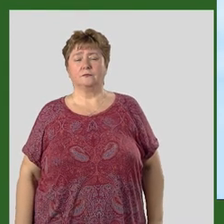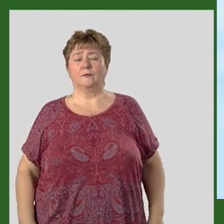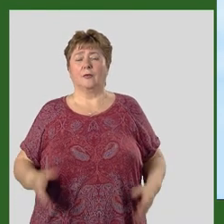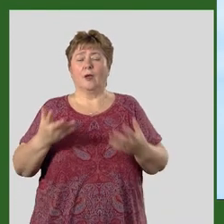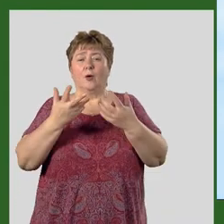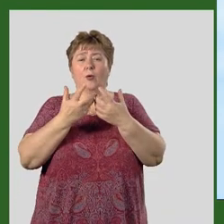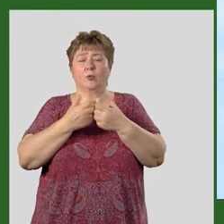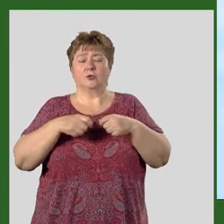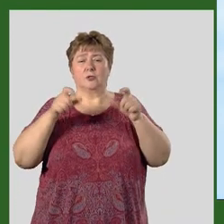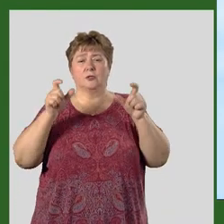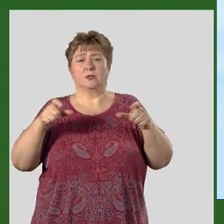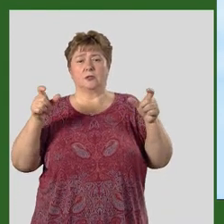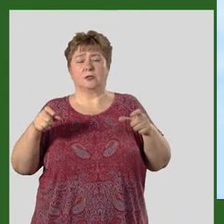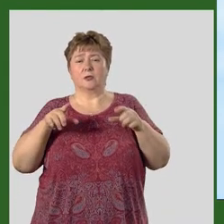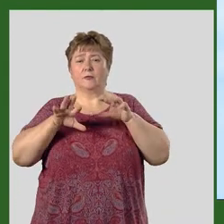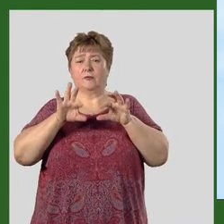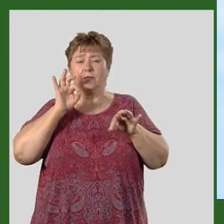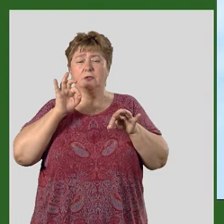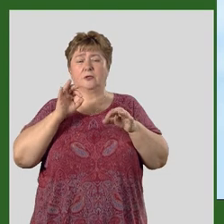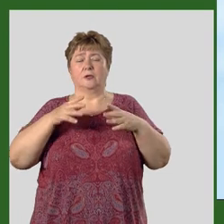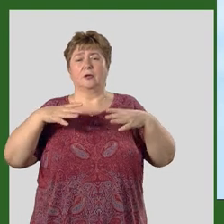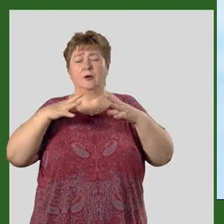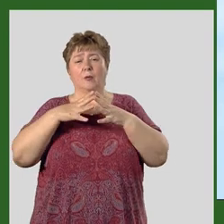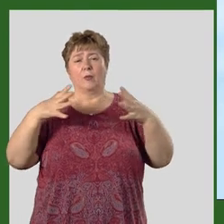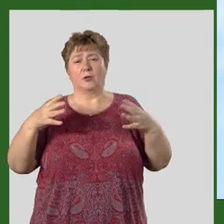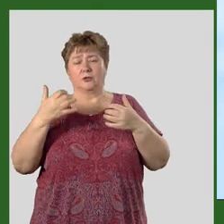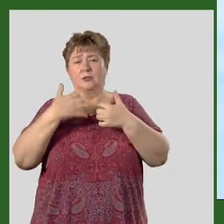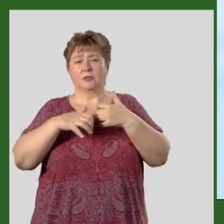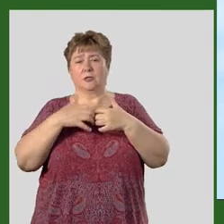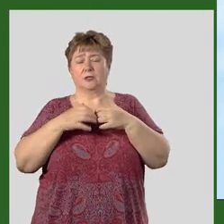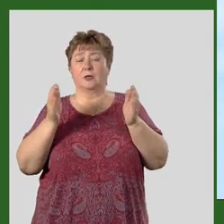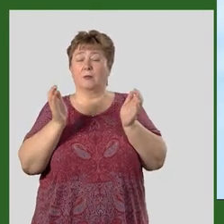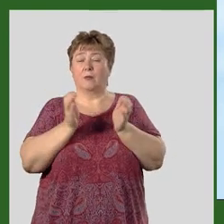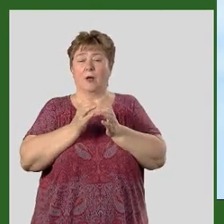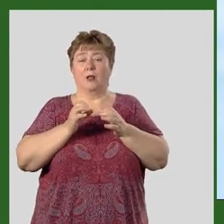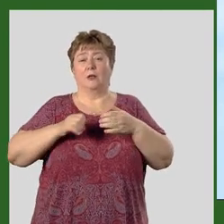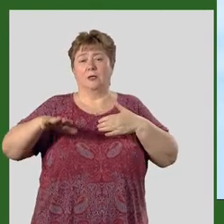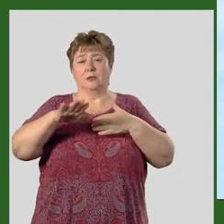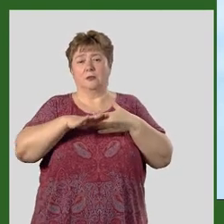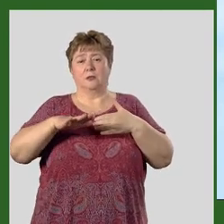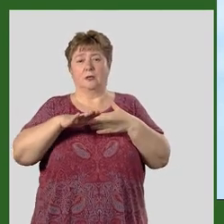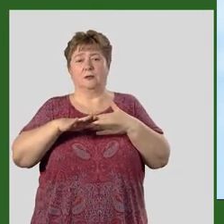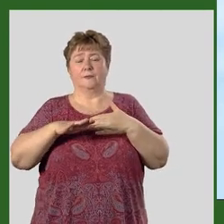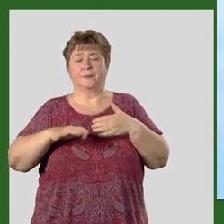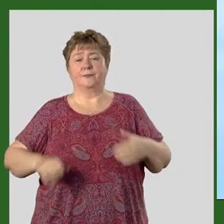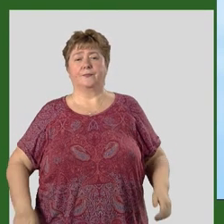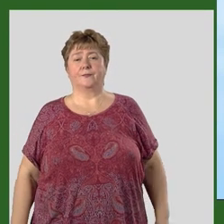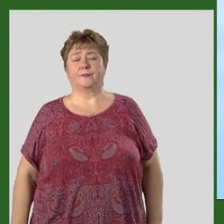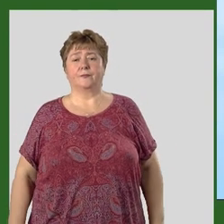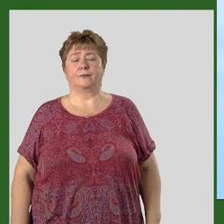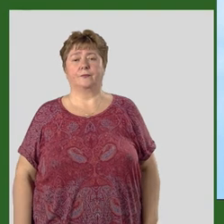По численности населения выделяют большие, средние и малые страны.